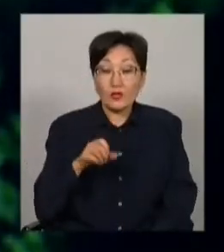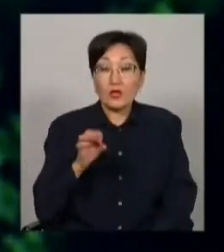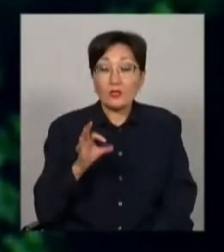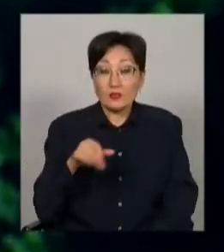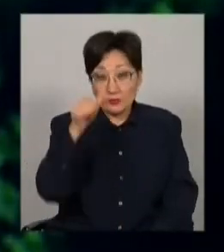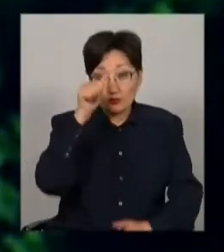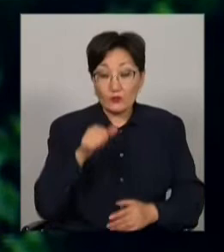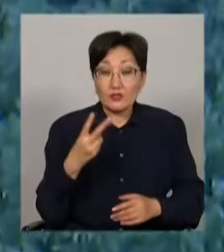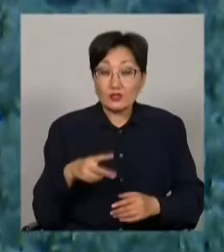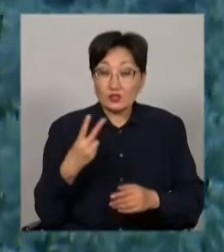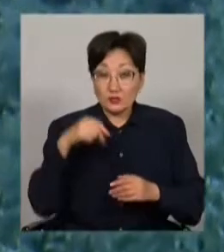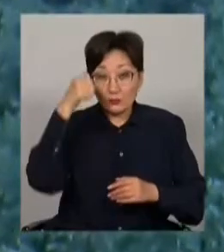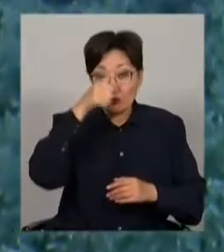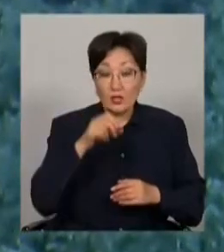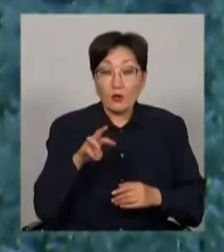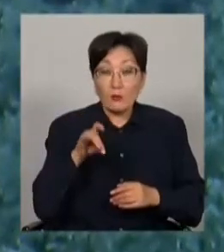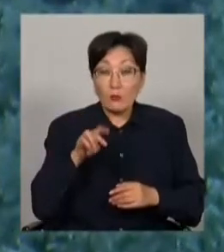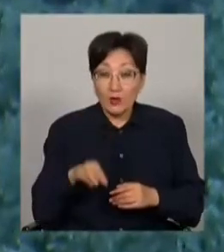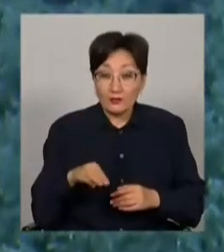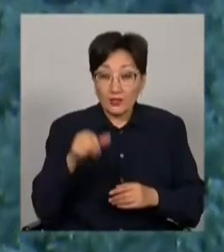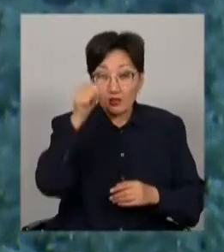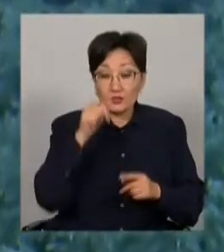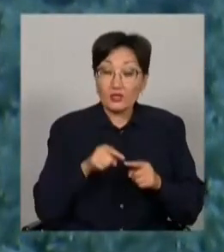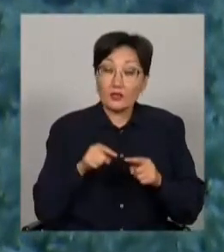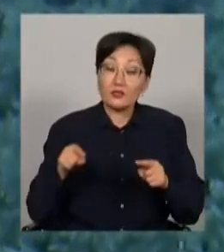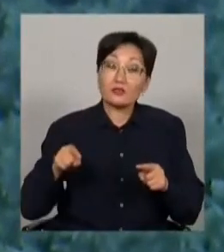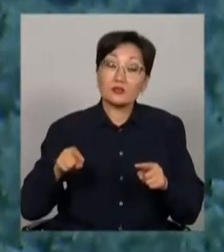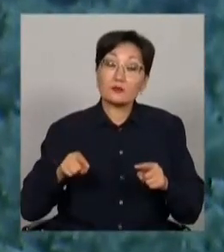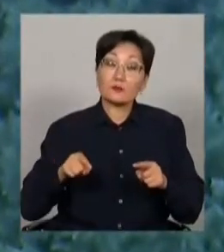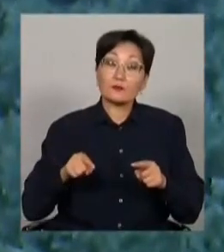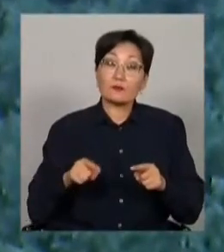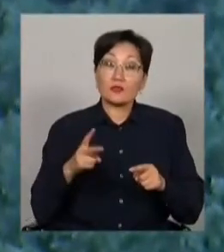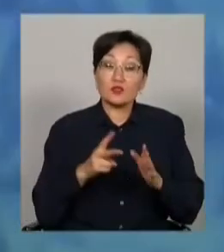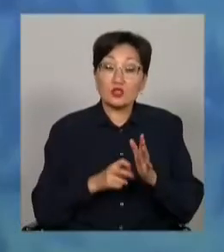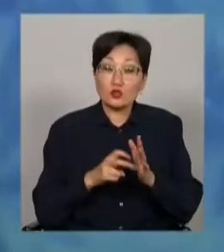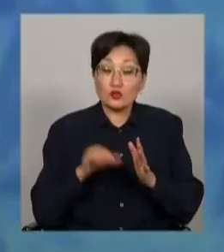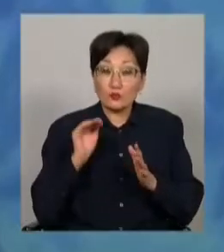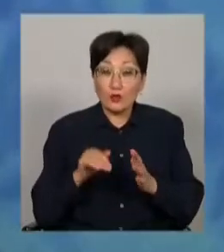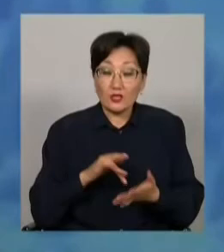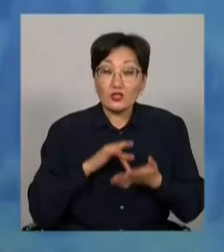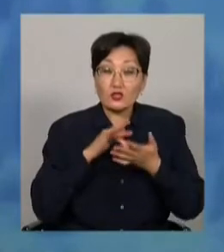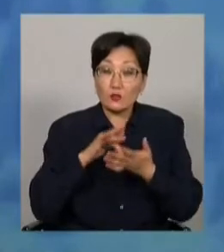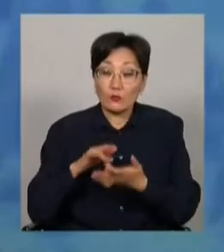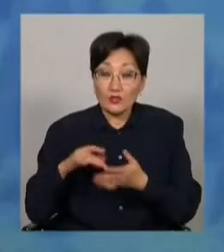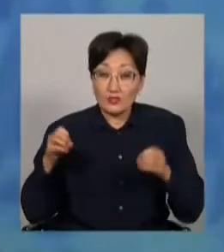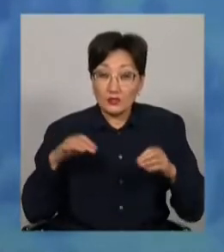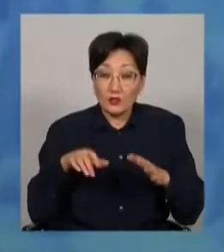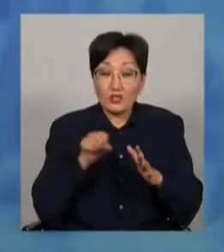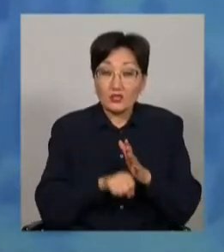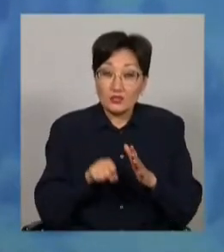мен 2022 жылдың наурыз айлары аралығында 700 мың турист қамтылды. Осы қысқы